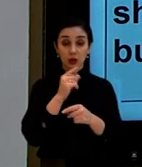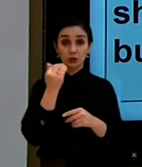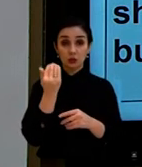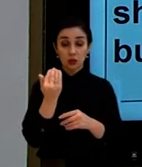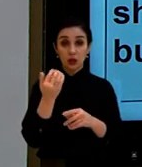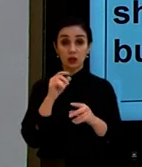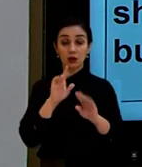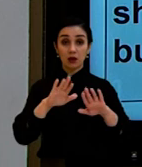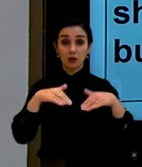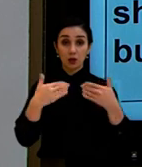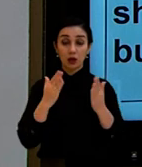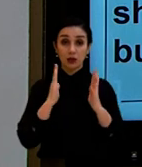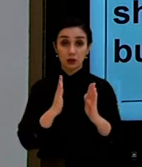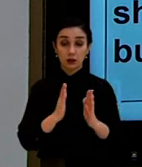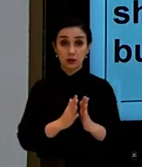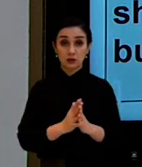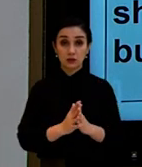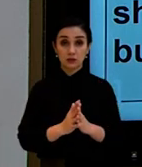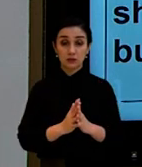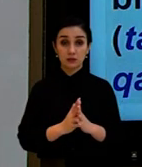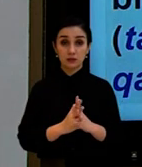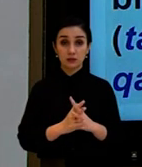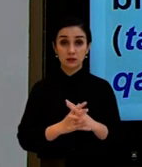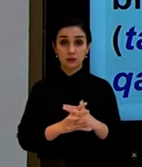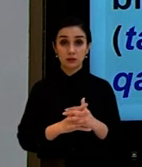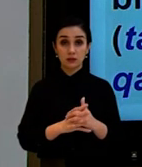buyruqga havola qilinadi.